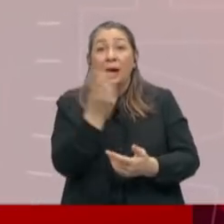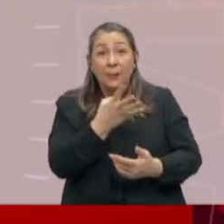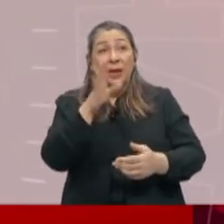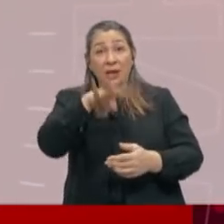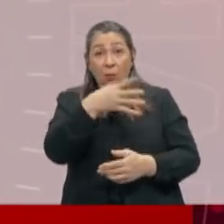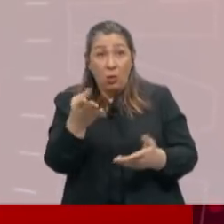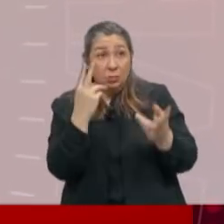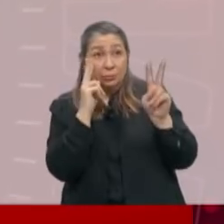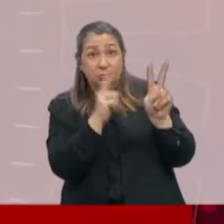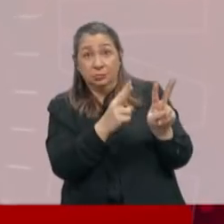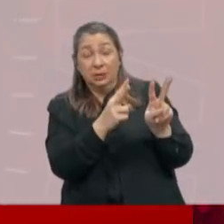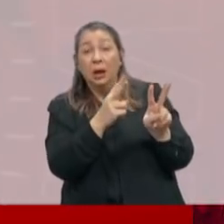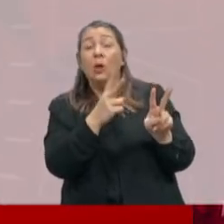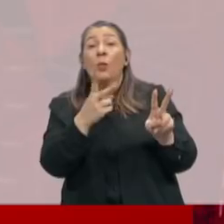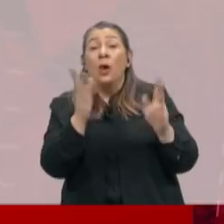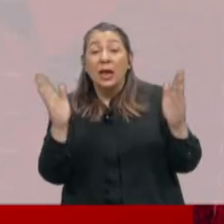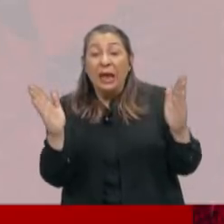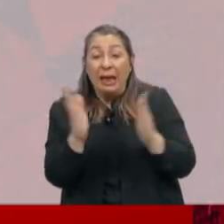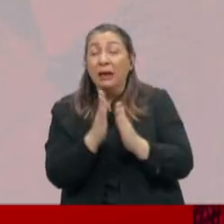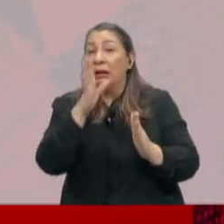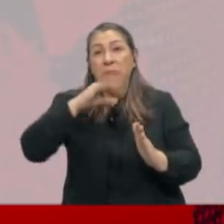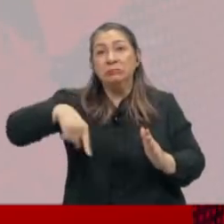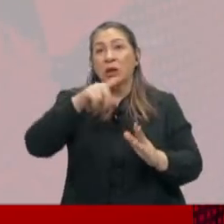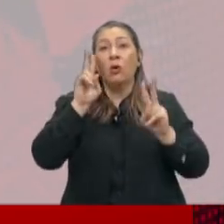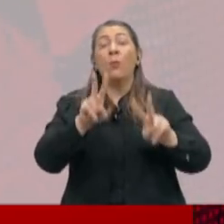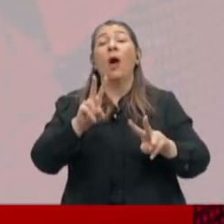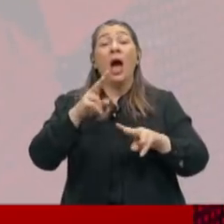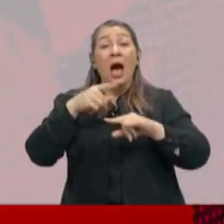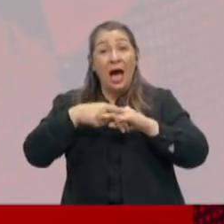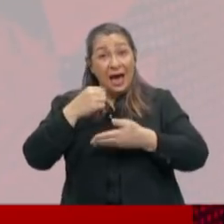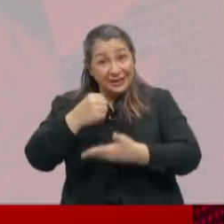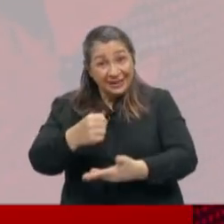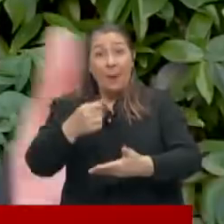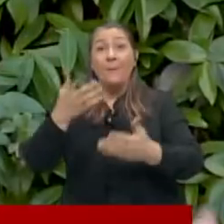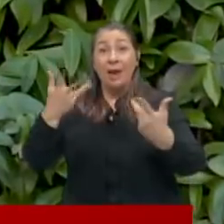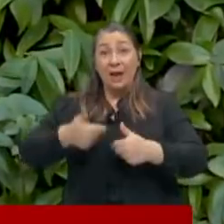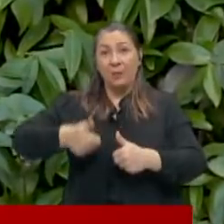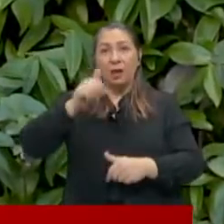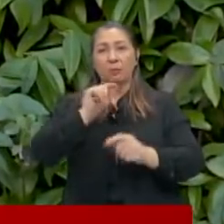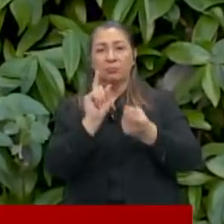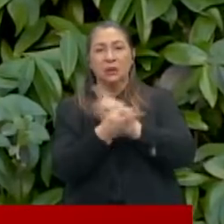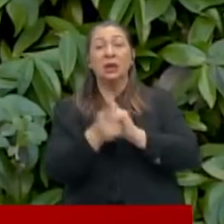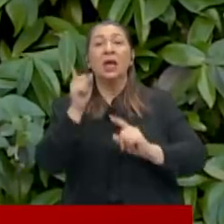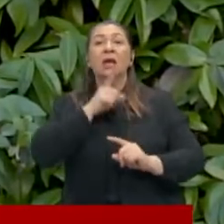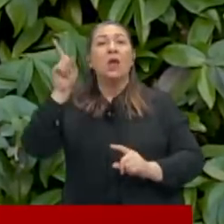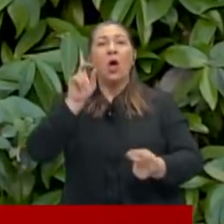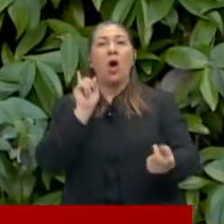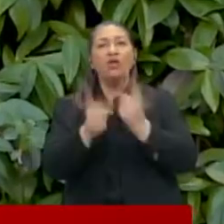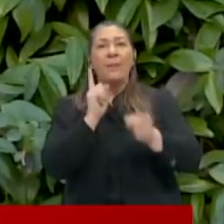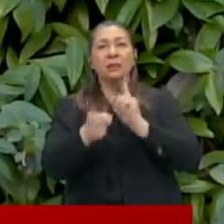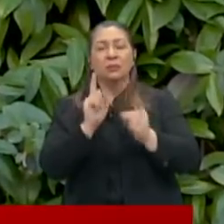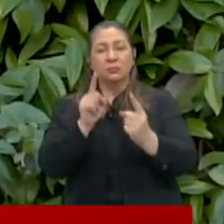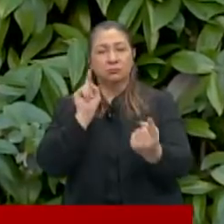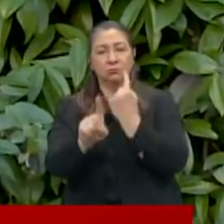ortada. Yakınsamayı kimse görmüyor. Ancak Hazine ve Maliye Bakanı tam aksini öne sürüyor. Temel İngiltere'de otobanda ters yöne